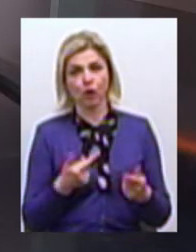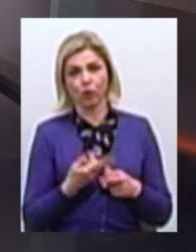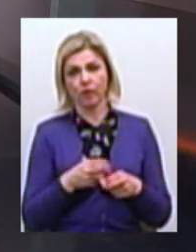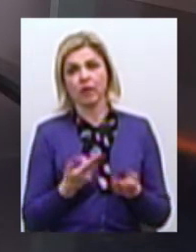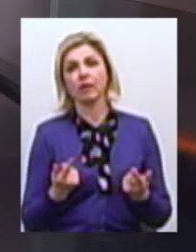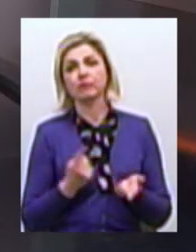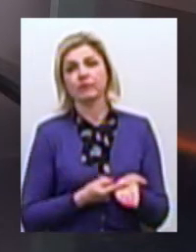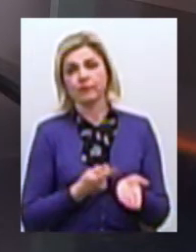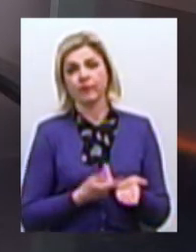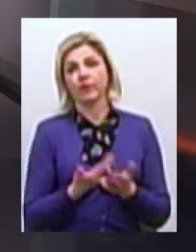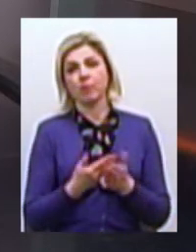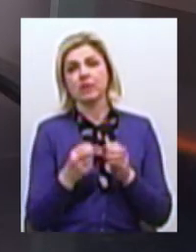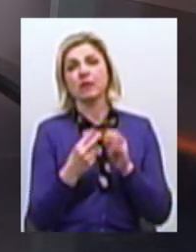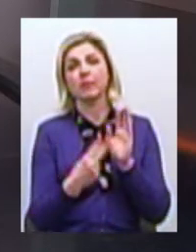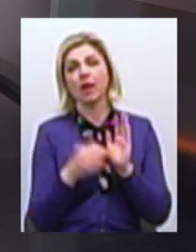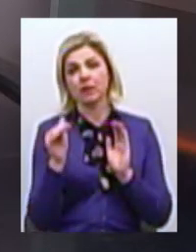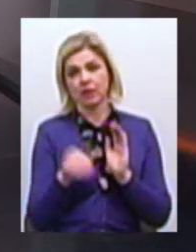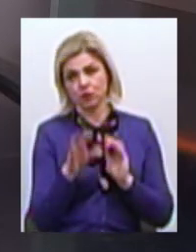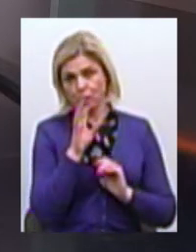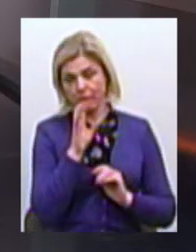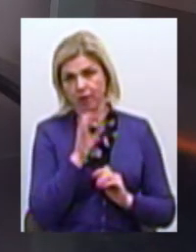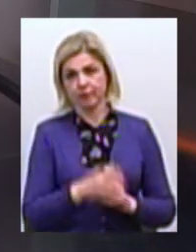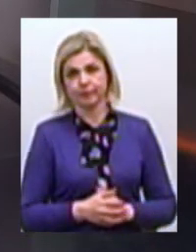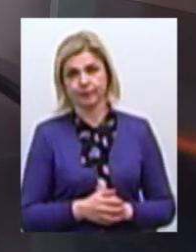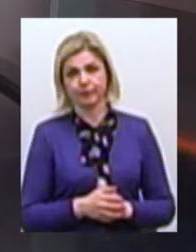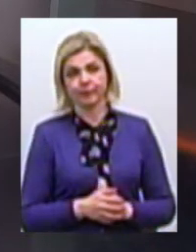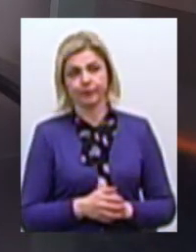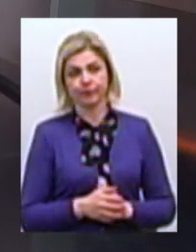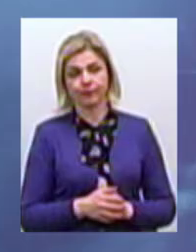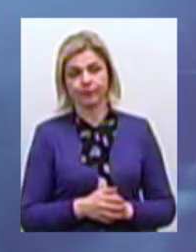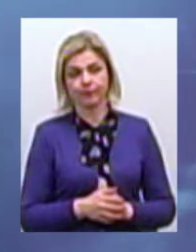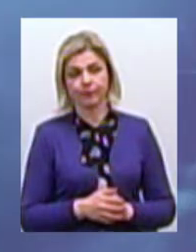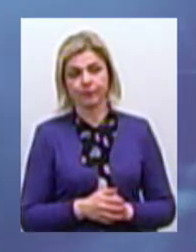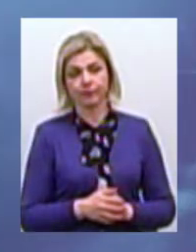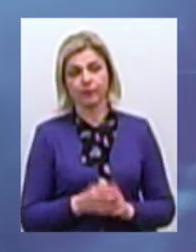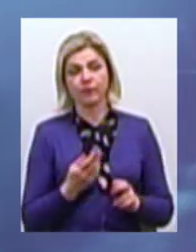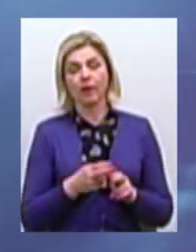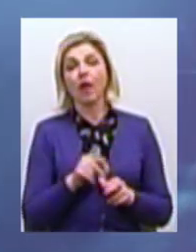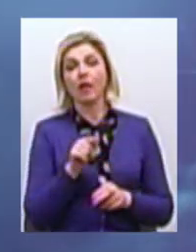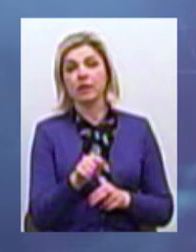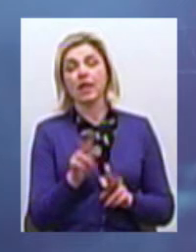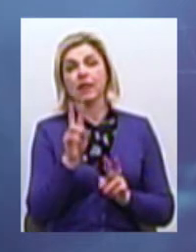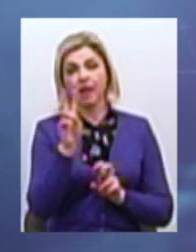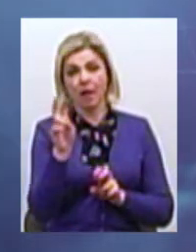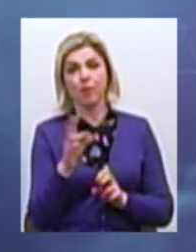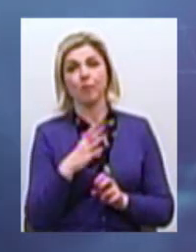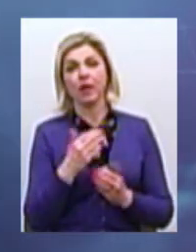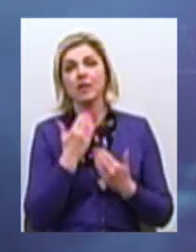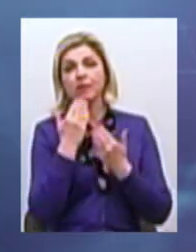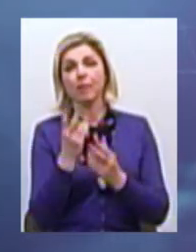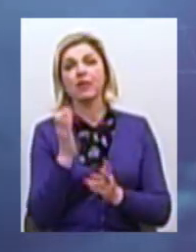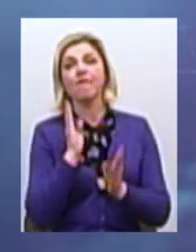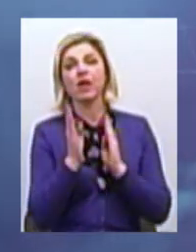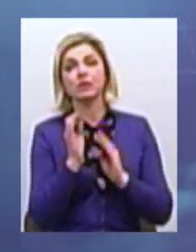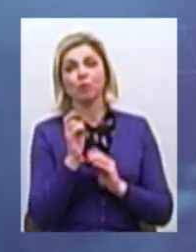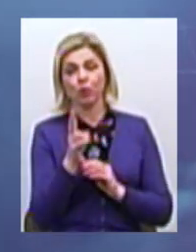порядка 17 тысяч собак. Практично на ту ж саму тему запитання, яке надійшло нам на нашій сторінці на Фейсбук від